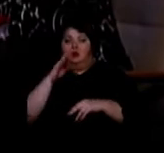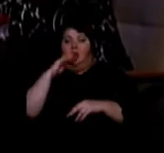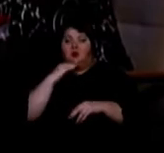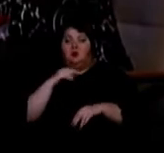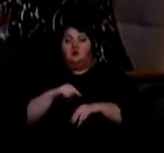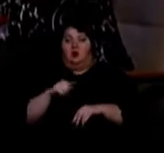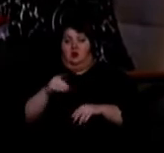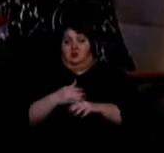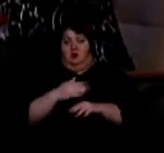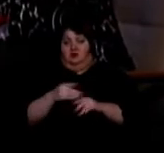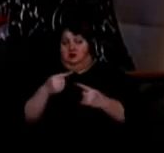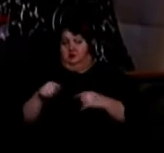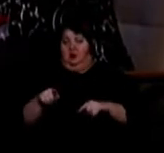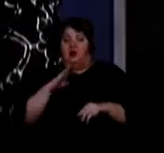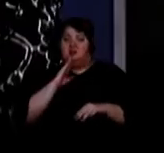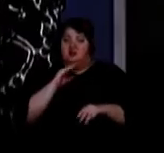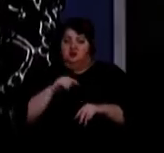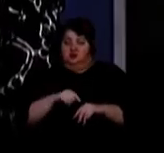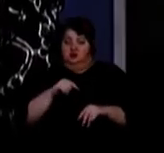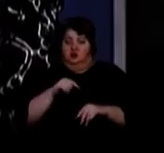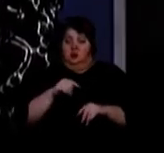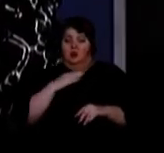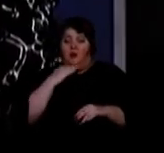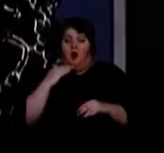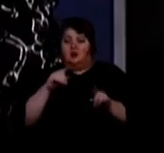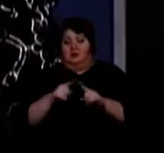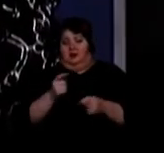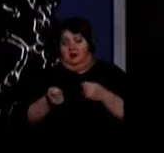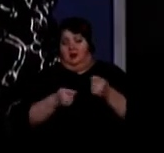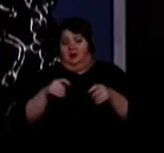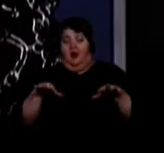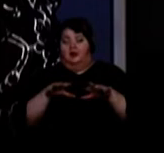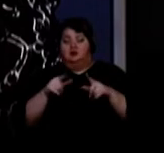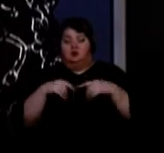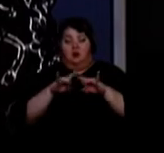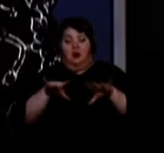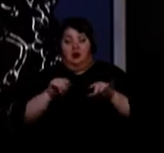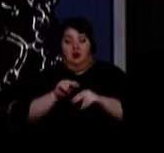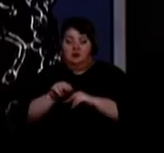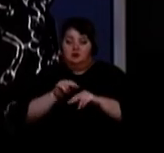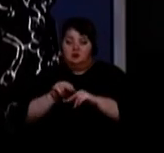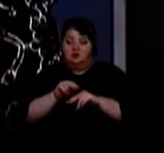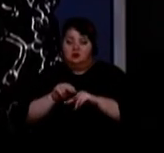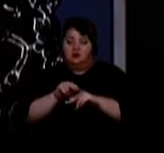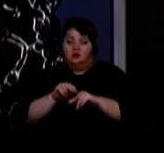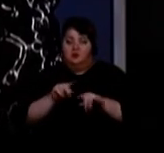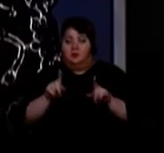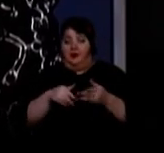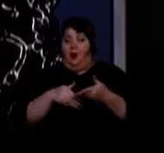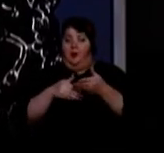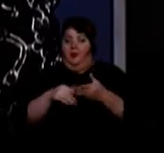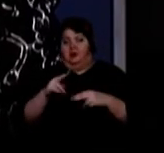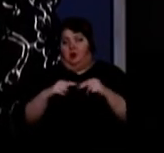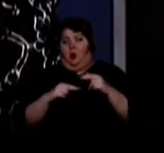они совершенно приходят не так, как к женщине. То есть масса вот такого всего, чего мы рассказываем, учим, и что помогает